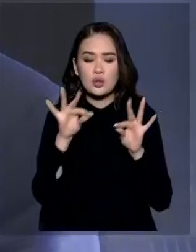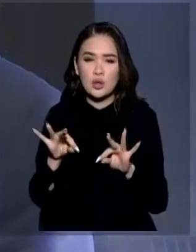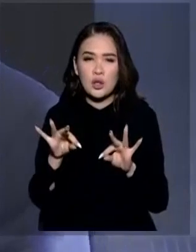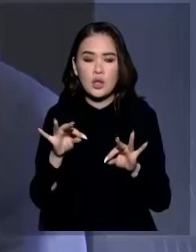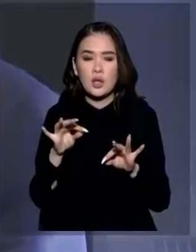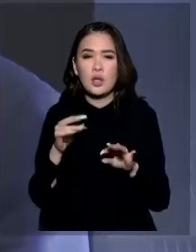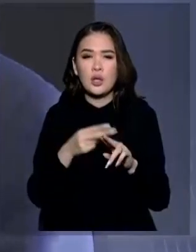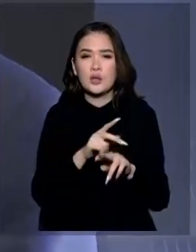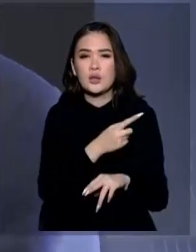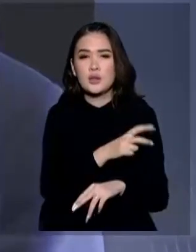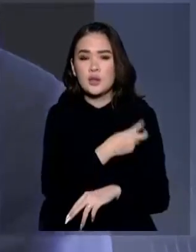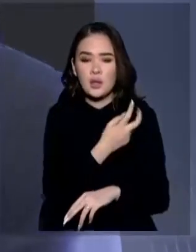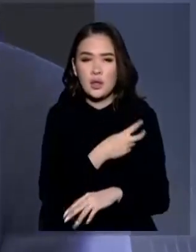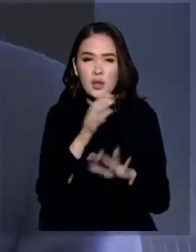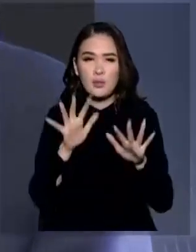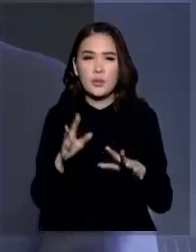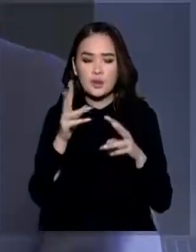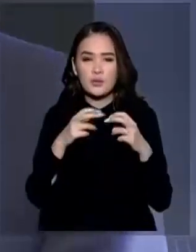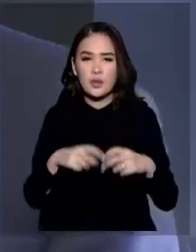және дәрігерлік амбулатория.